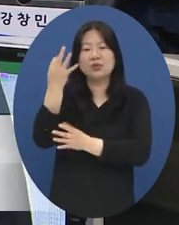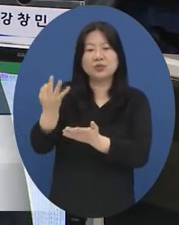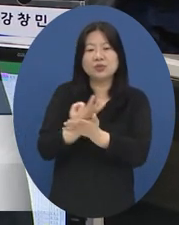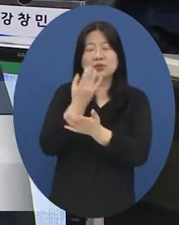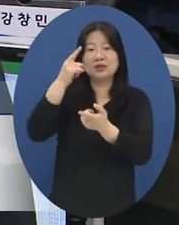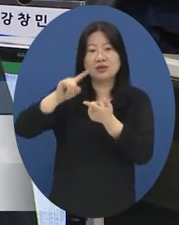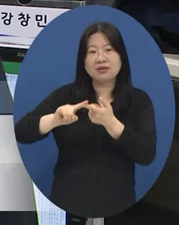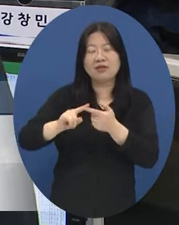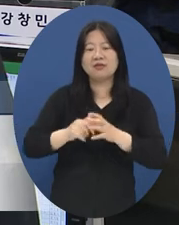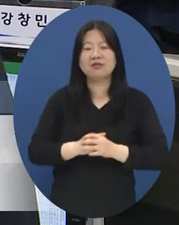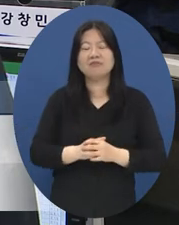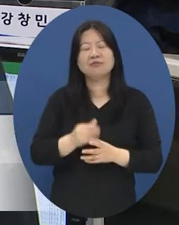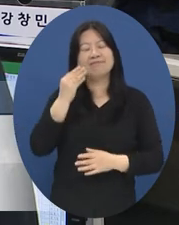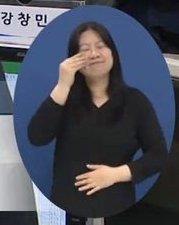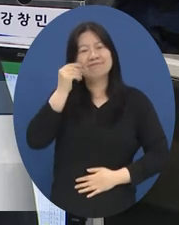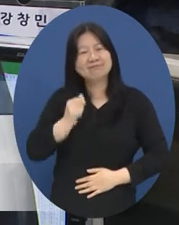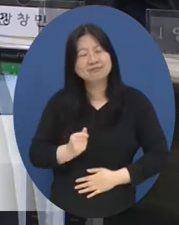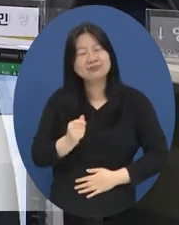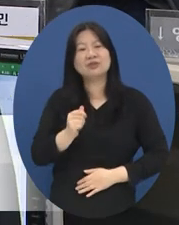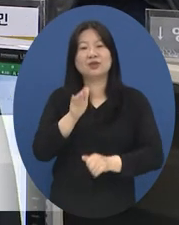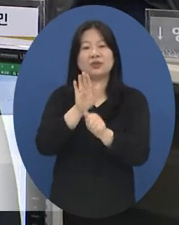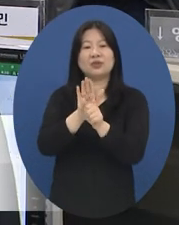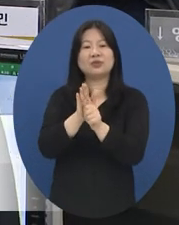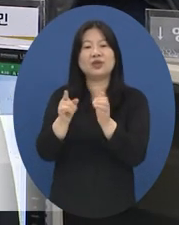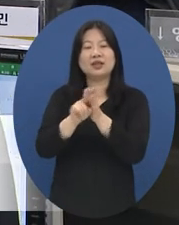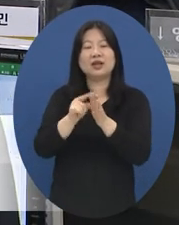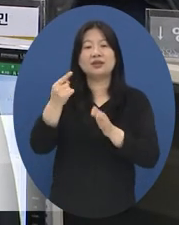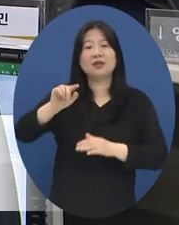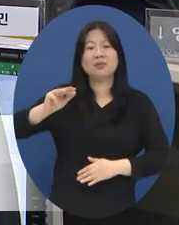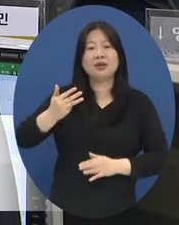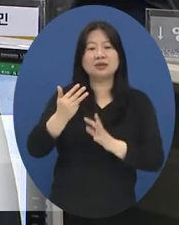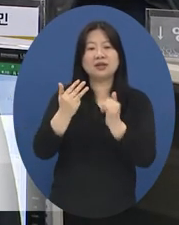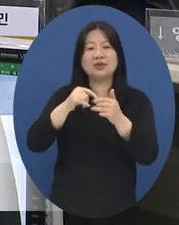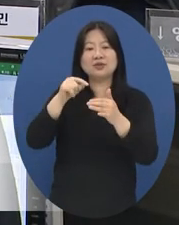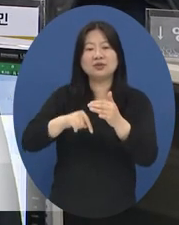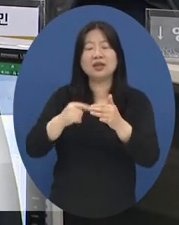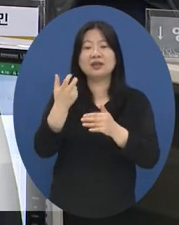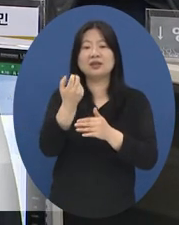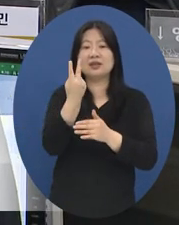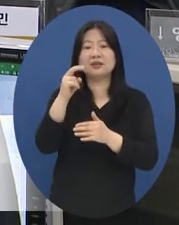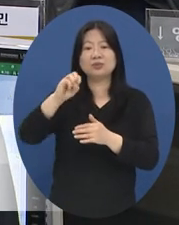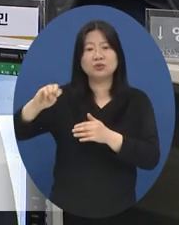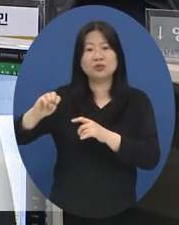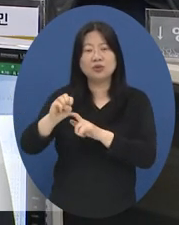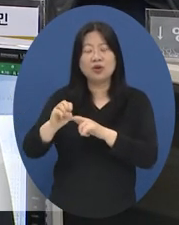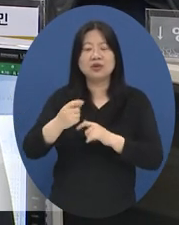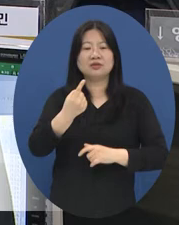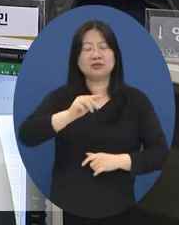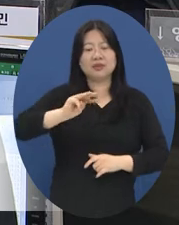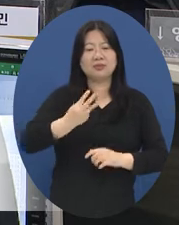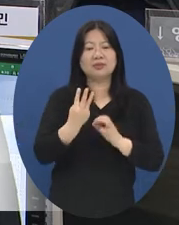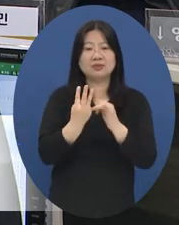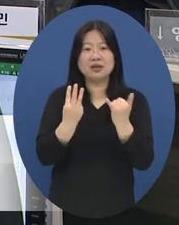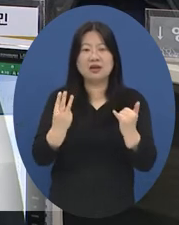재난기본소득을 원활하게 위해서 1,800명 중에 72% 정도인